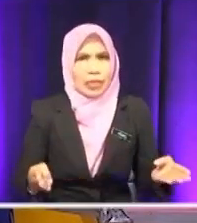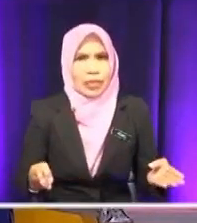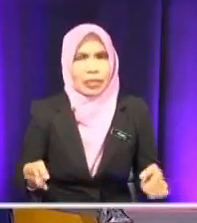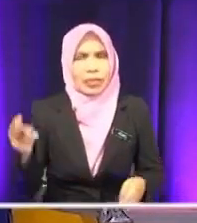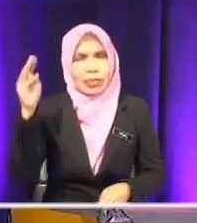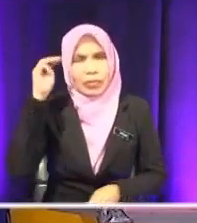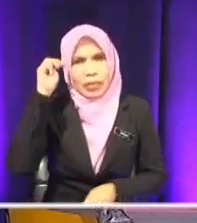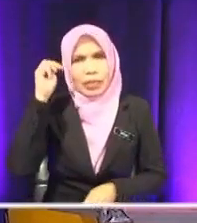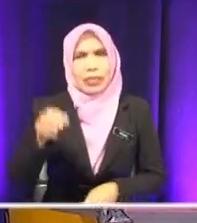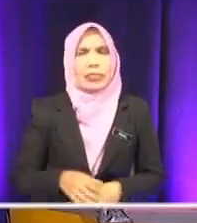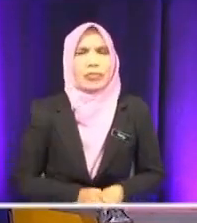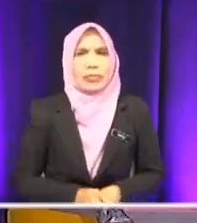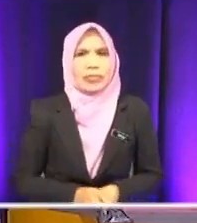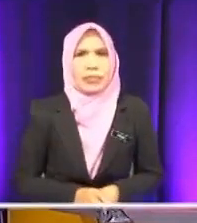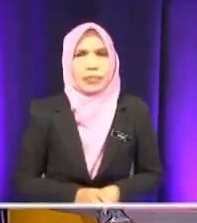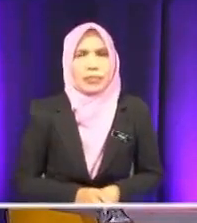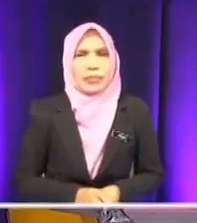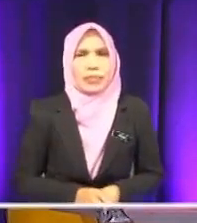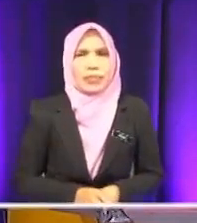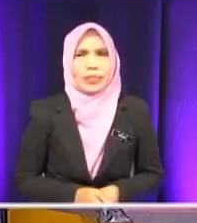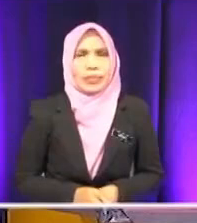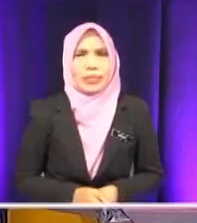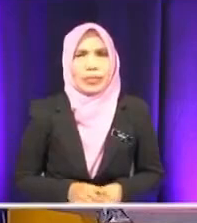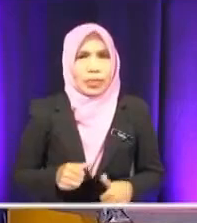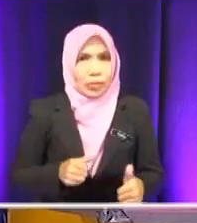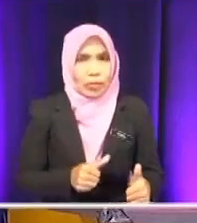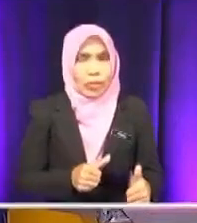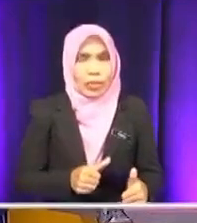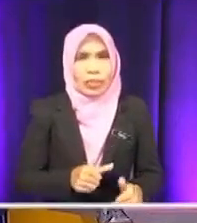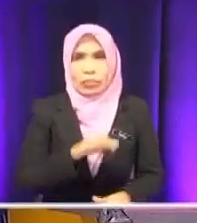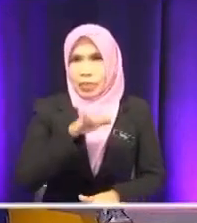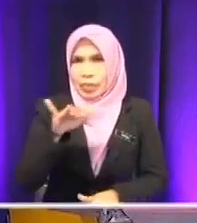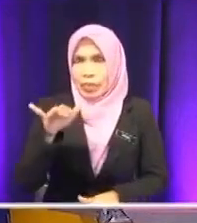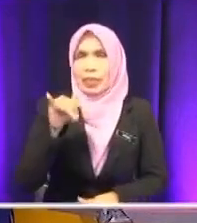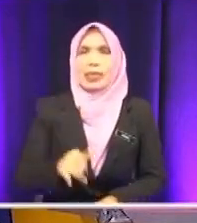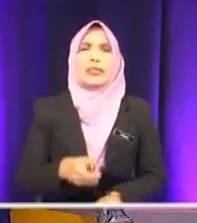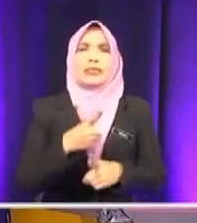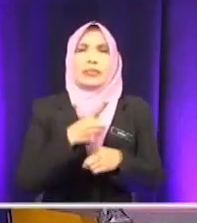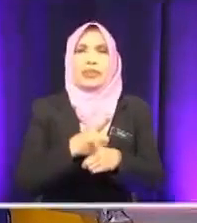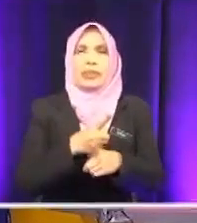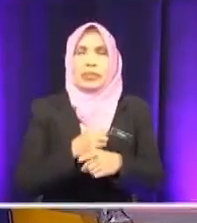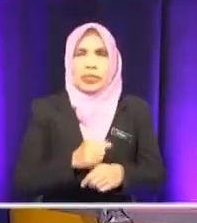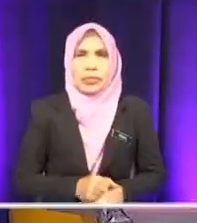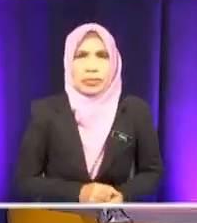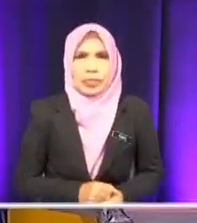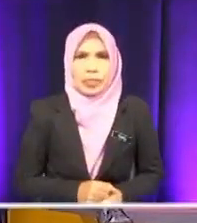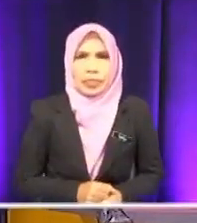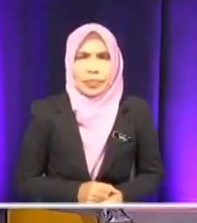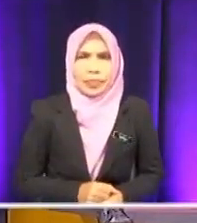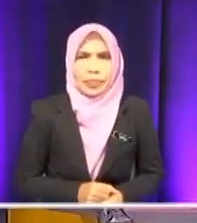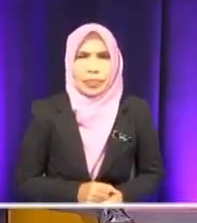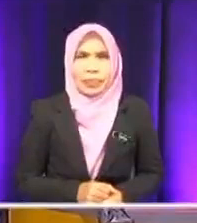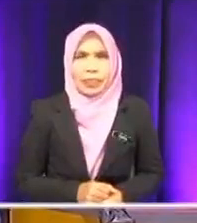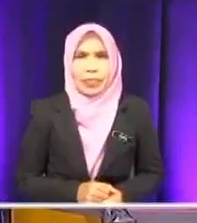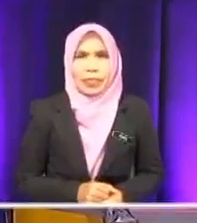menggunakan ejaan yang betul dan menggunakan dalam kurma yang memang tidak ada dalam bahasa Melayu seperti